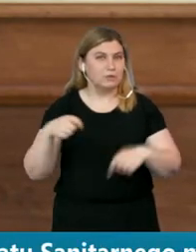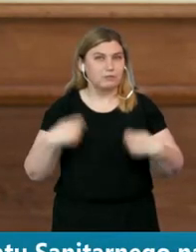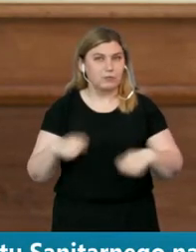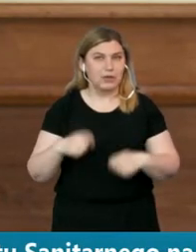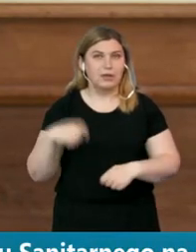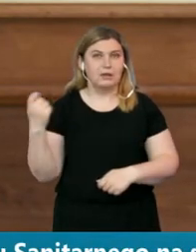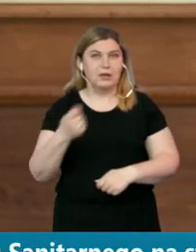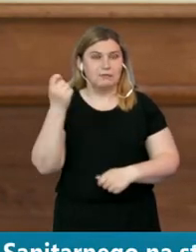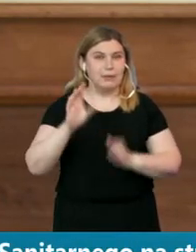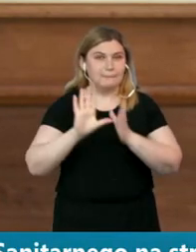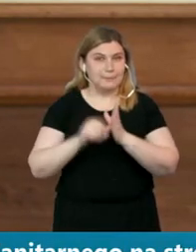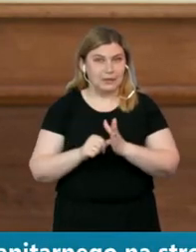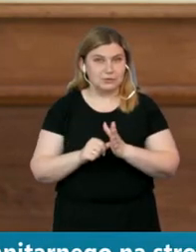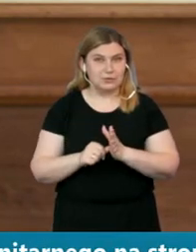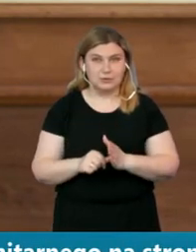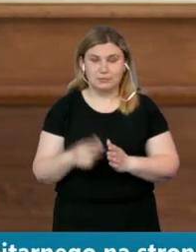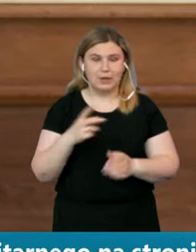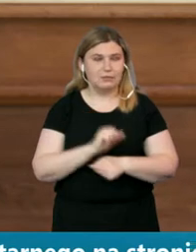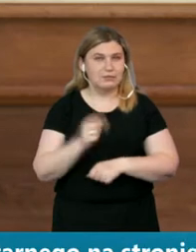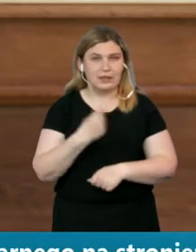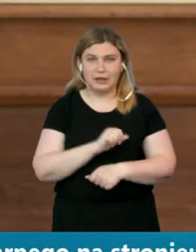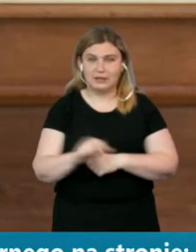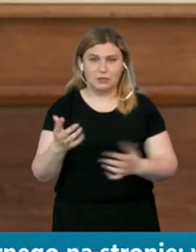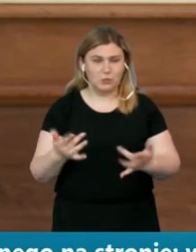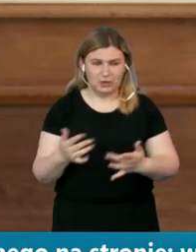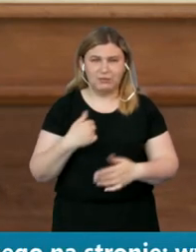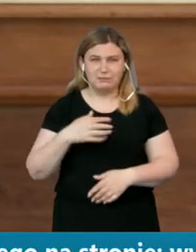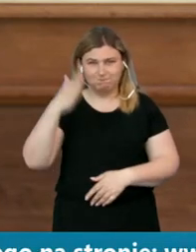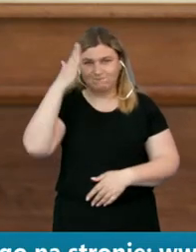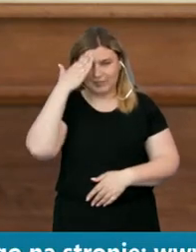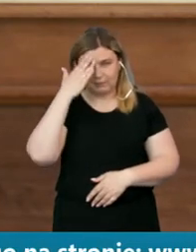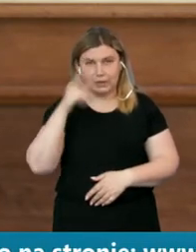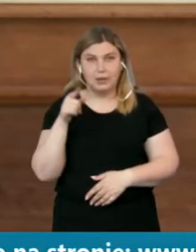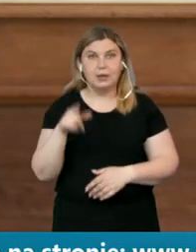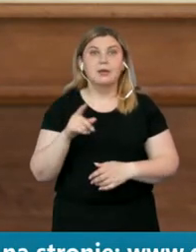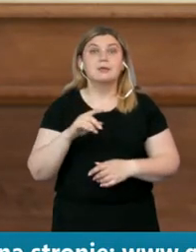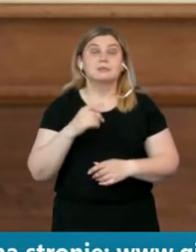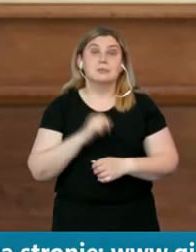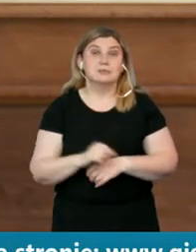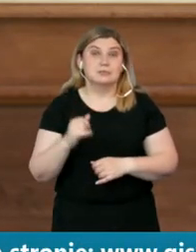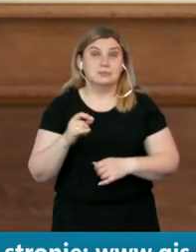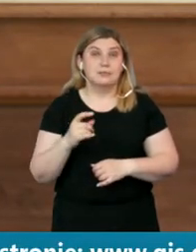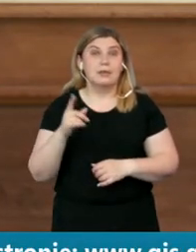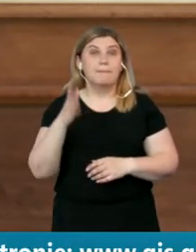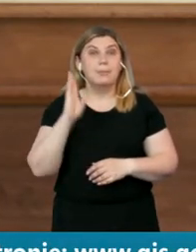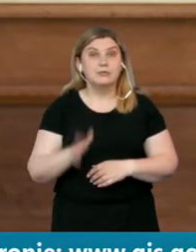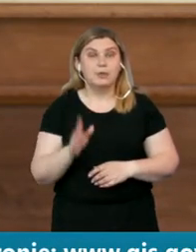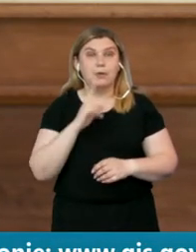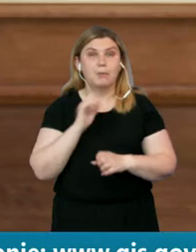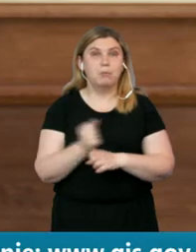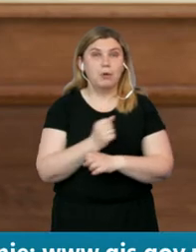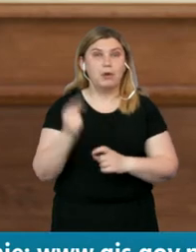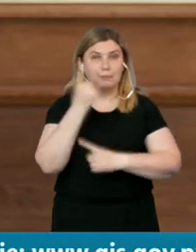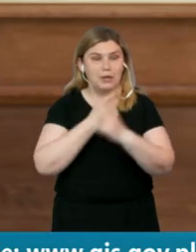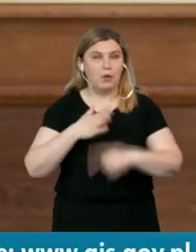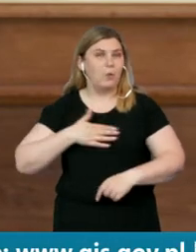po mieście, bo rzeczywiście nie jest łatwo i mam tego pełną świadomość. Zanim jednak będziemy już na poważnie myśleli o